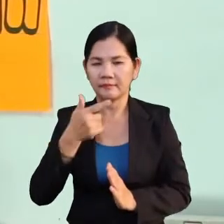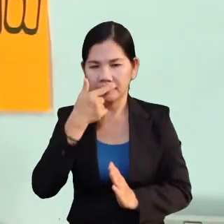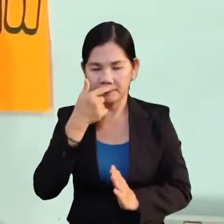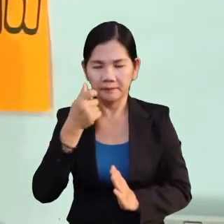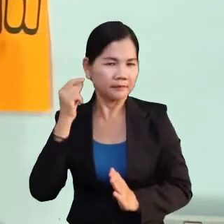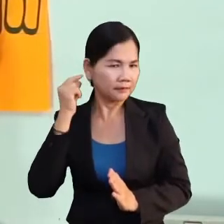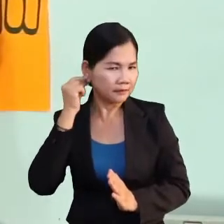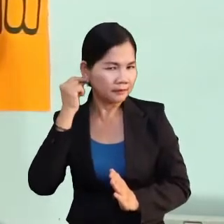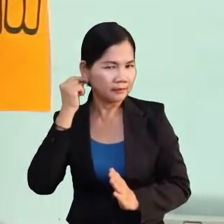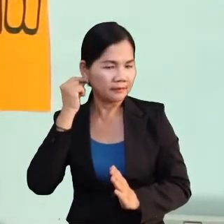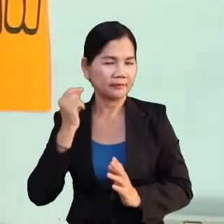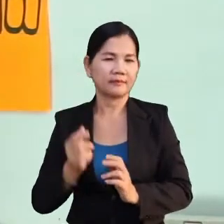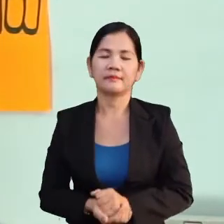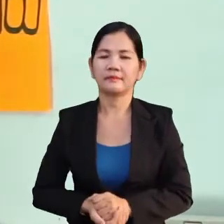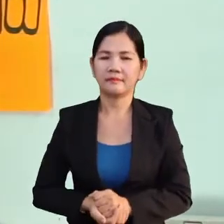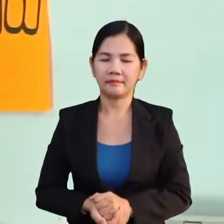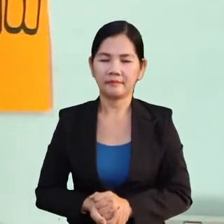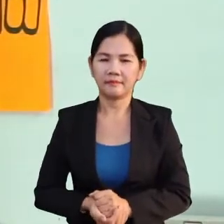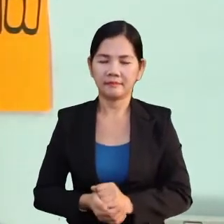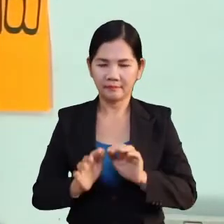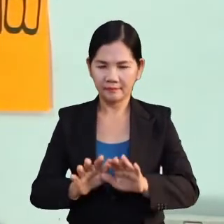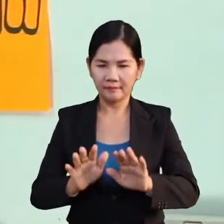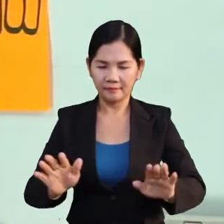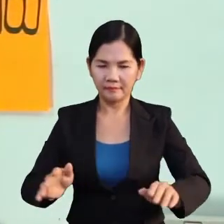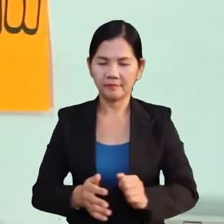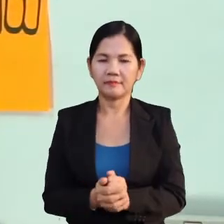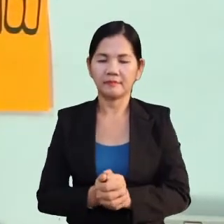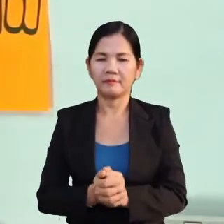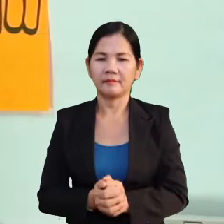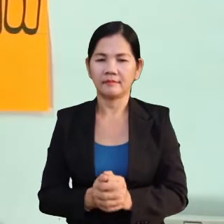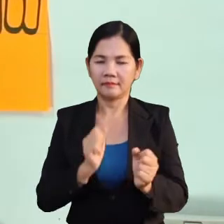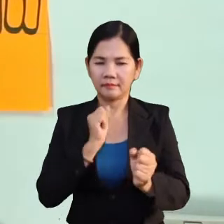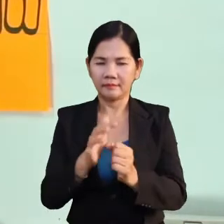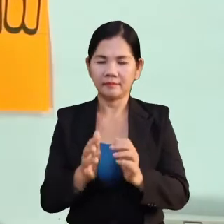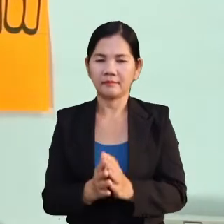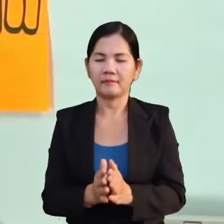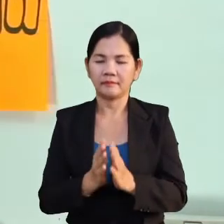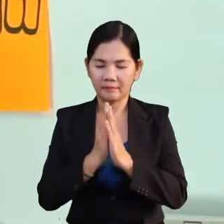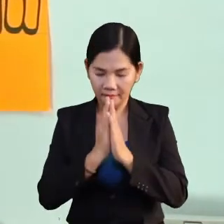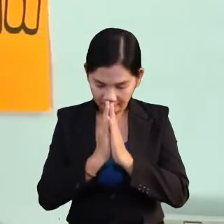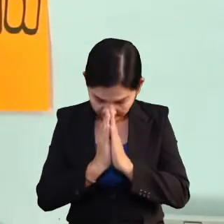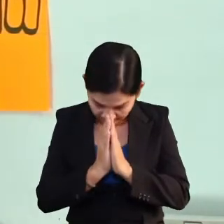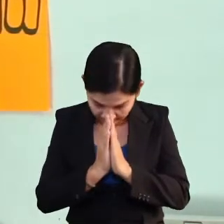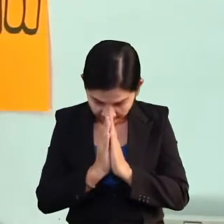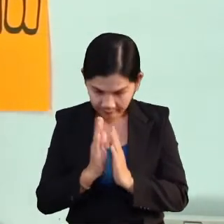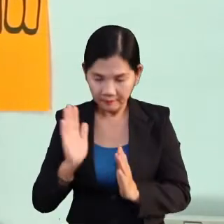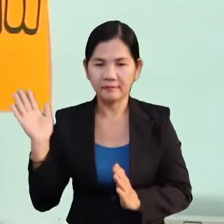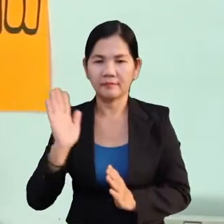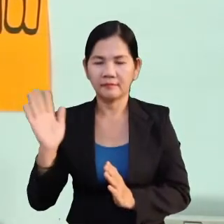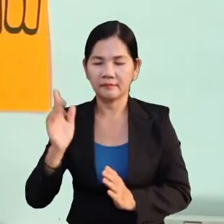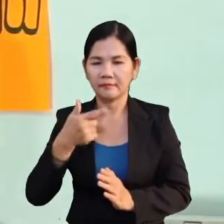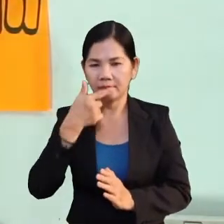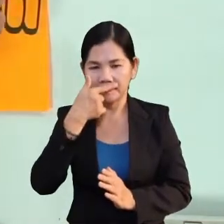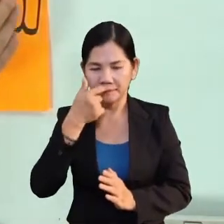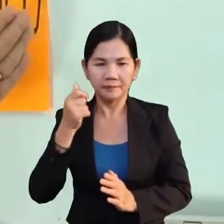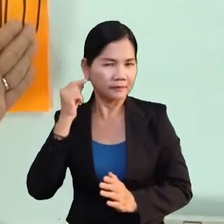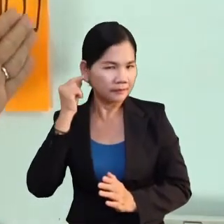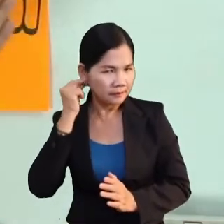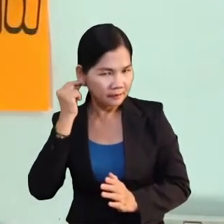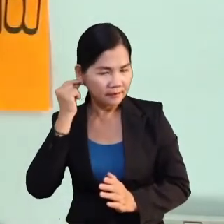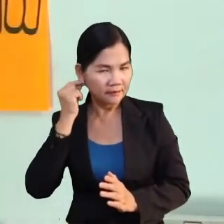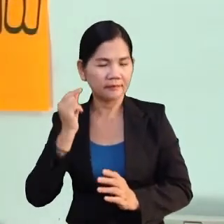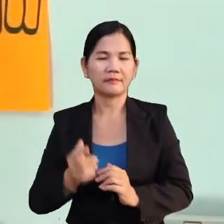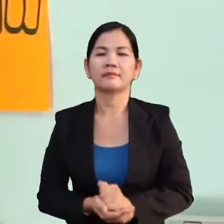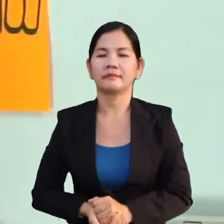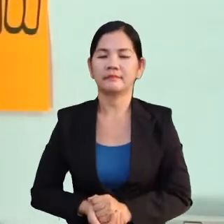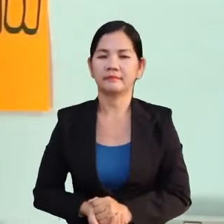ពុកម្ដាយចាកូនកូនចូលរួមអានជាមួយអ្នកគ្រូចាប់ផ្ដើម ជំរាបលាឪពុកម្ដា